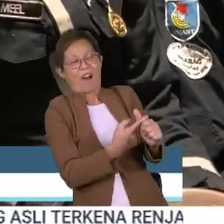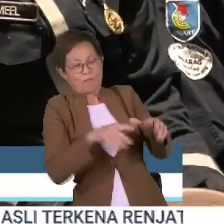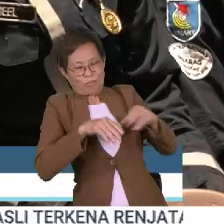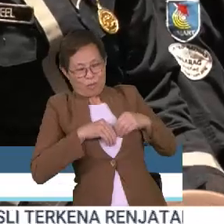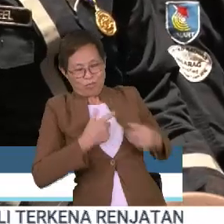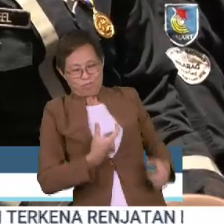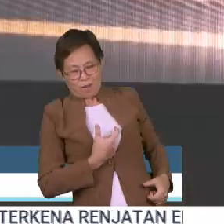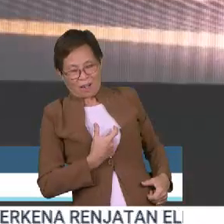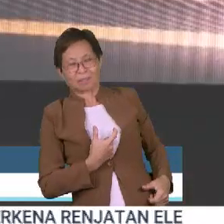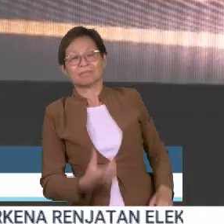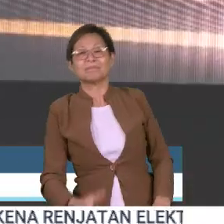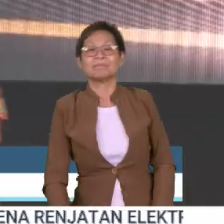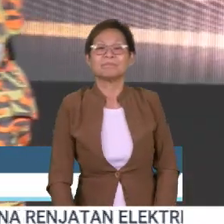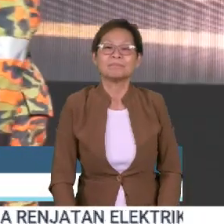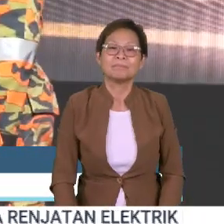bantuan kemanusiaan.